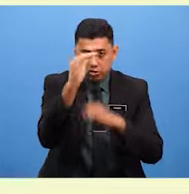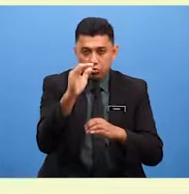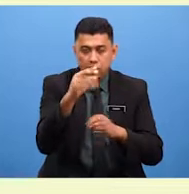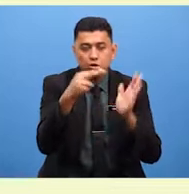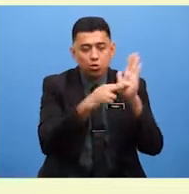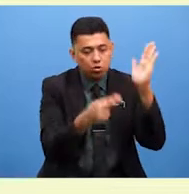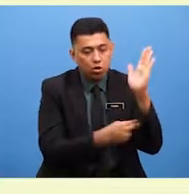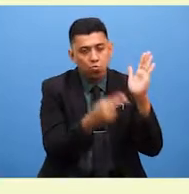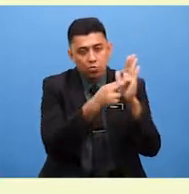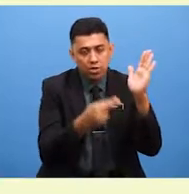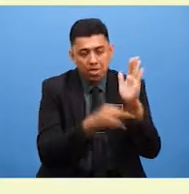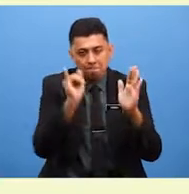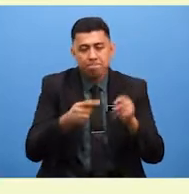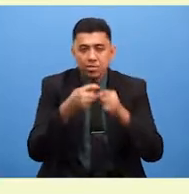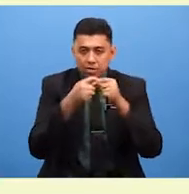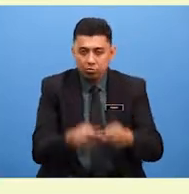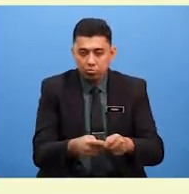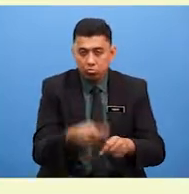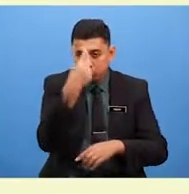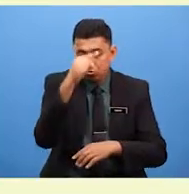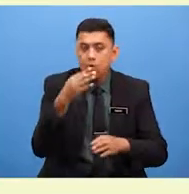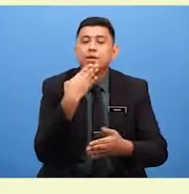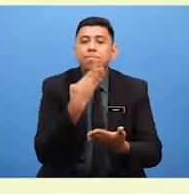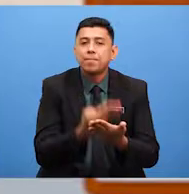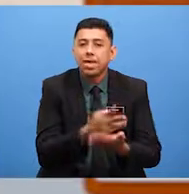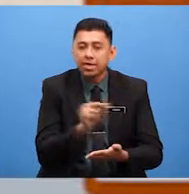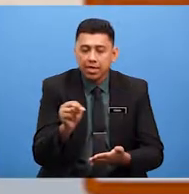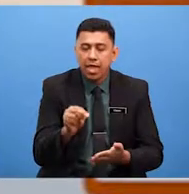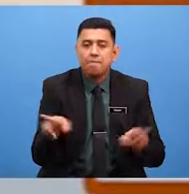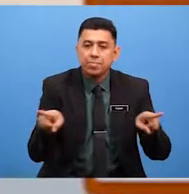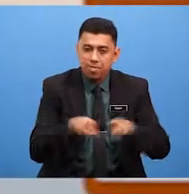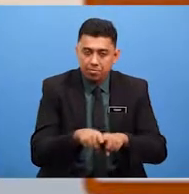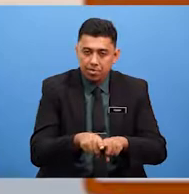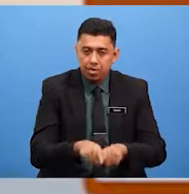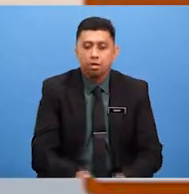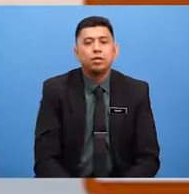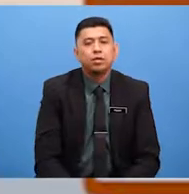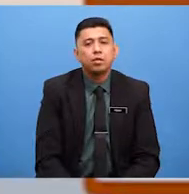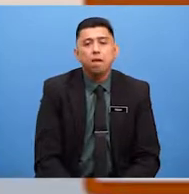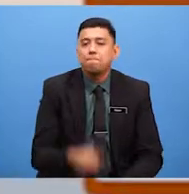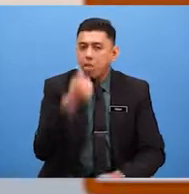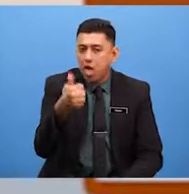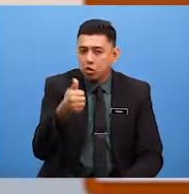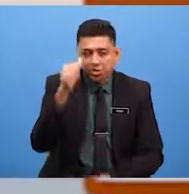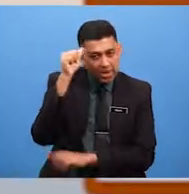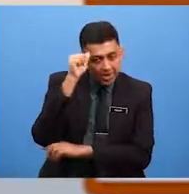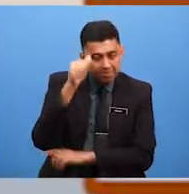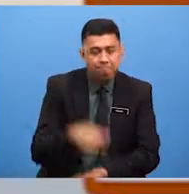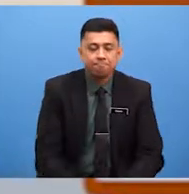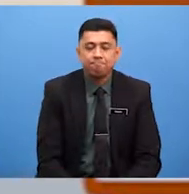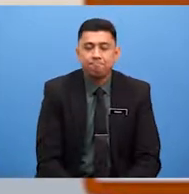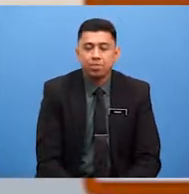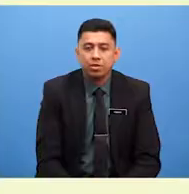yang ditetapkan untuk kebaikan bersama. Betul, Cikgu? Betul tu, Alex. Bagus.